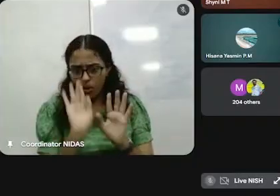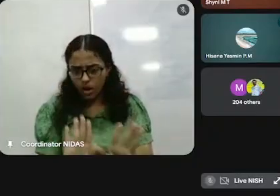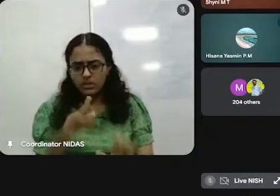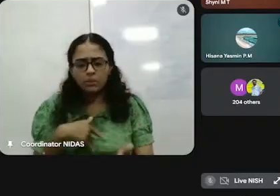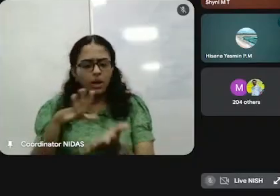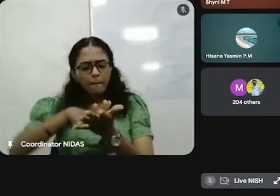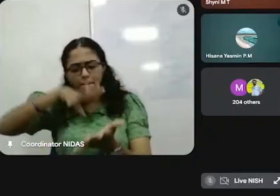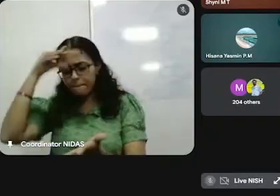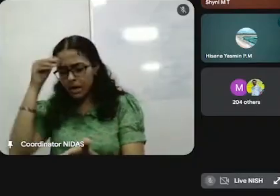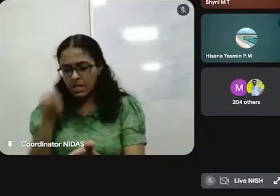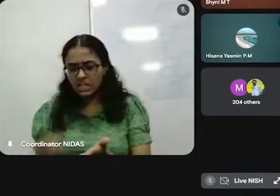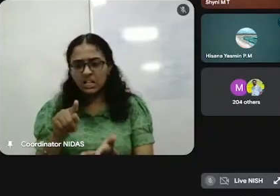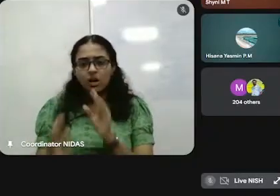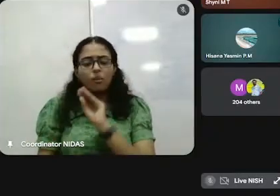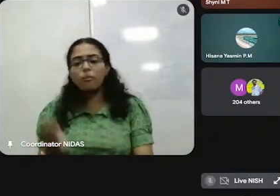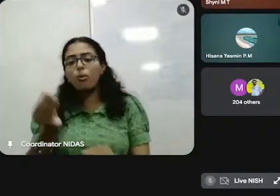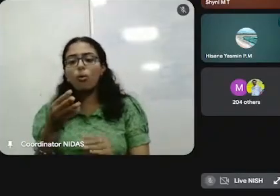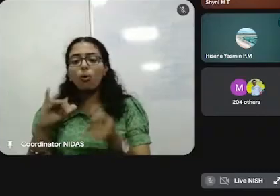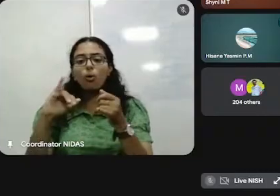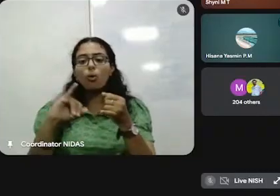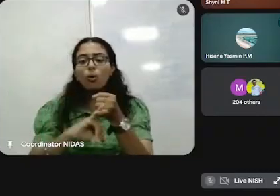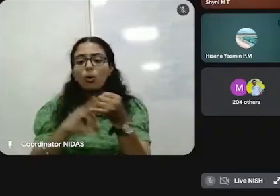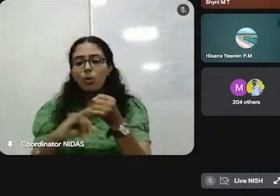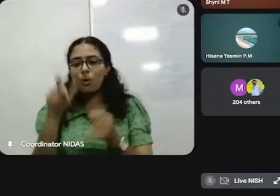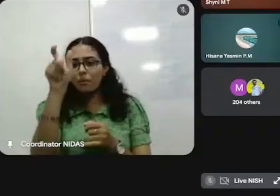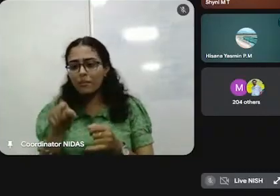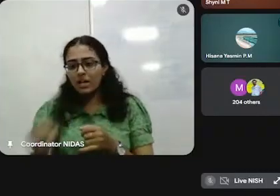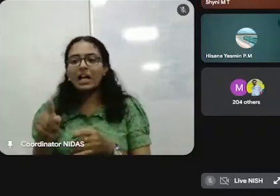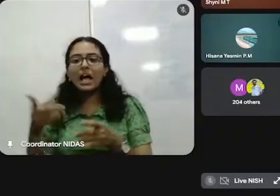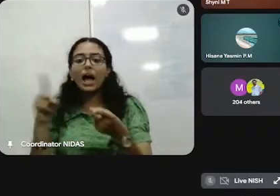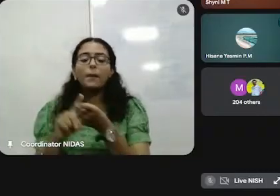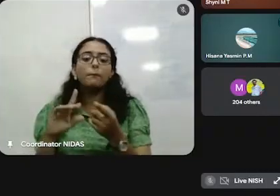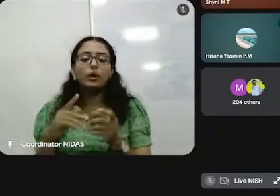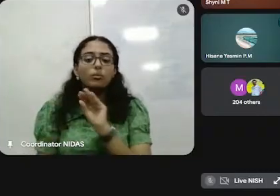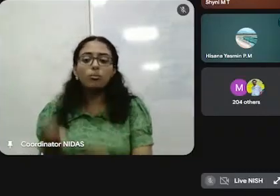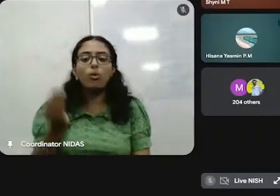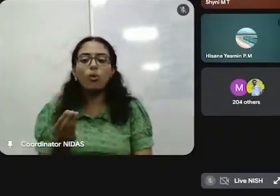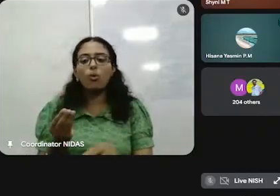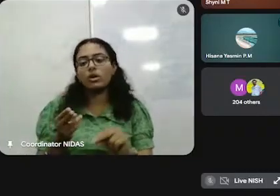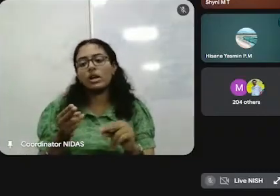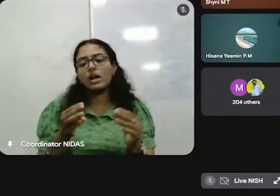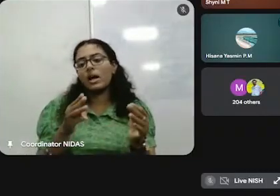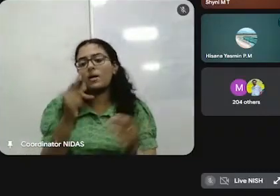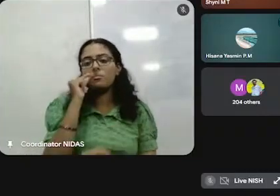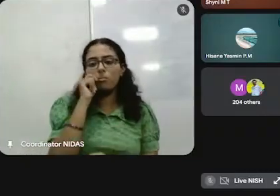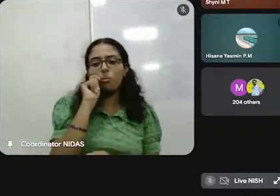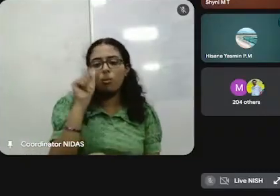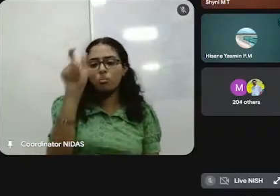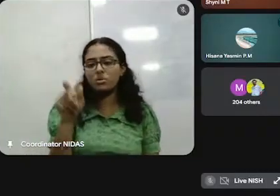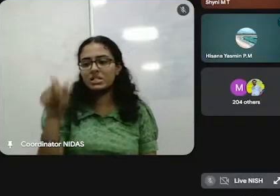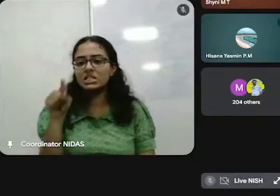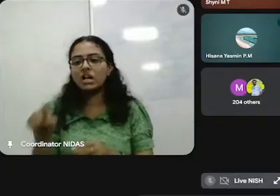ഏറ്റവും കൂടുതൽ സ്ട്രോക്കിന്റെ ഇൻസിഡൻസ് വന്നിരിക്കുന്നത് മെയിൽസിനാണെന്നാണ് പറയപ്പെടുന്നത്. അപ്പൊ അത് എത്രത്തോളം ആകും എന്നുള്ളത്